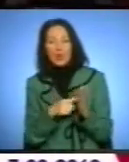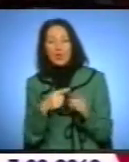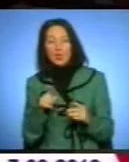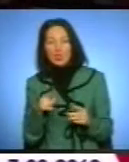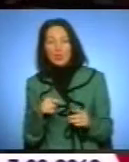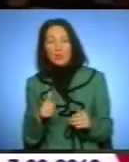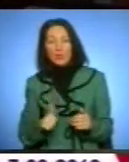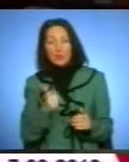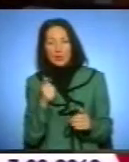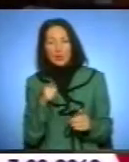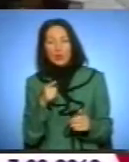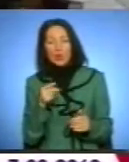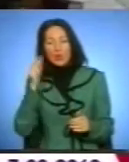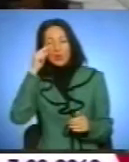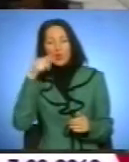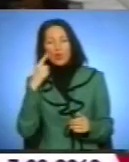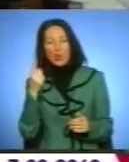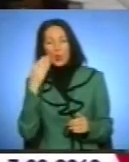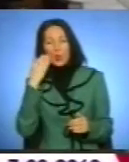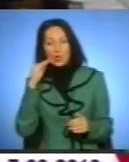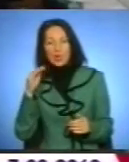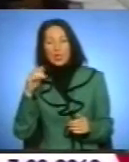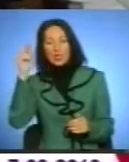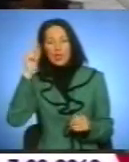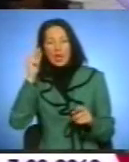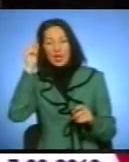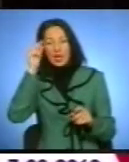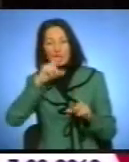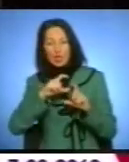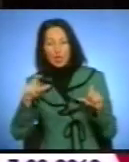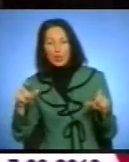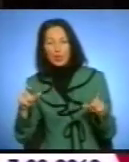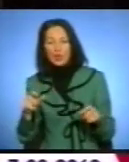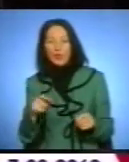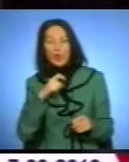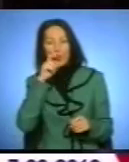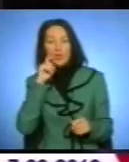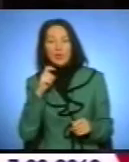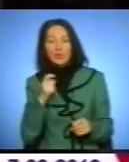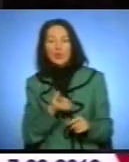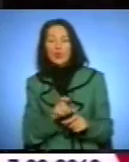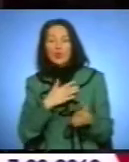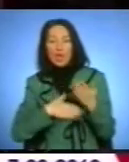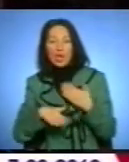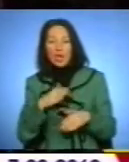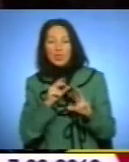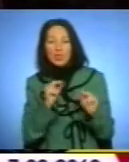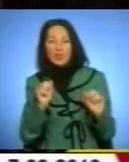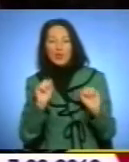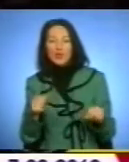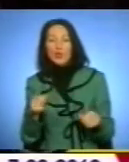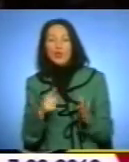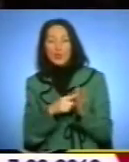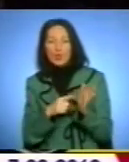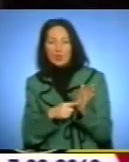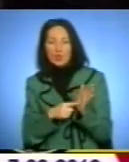з кращих, на їхню думку, вищих навчальних закладів України. Ми, звичайно, раді та щасливі, що ми можемо розділити